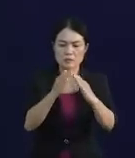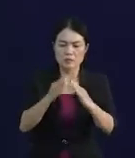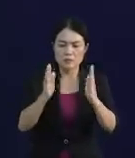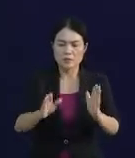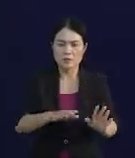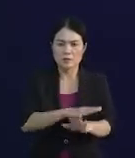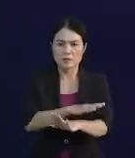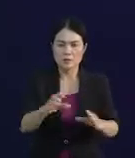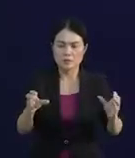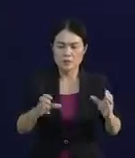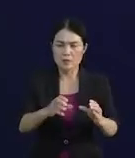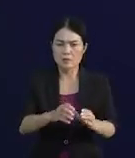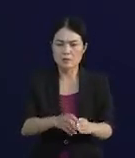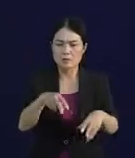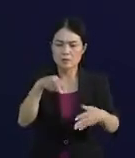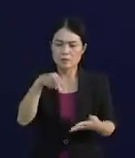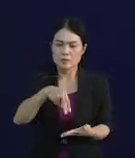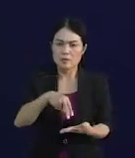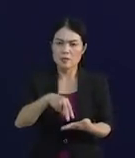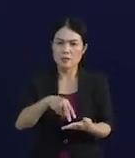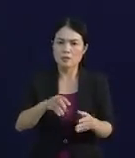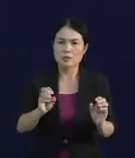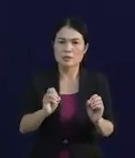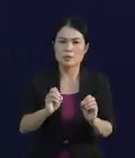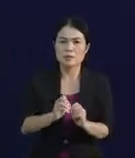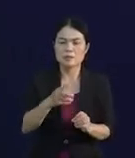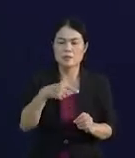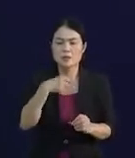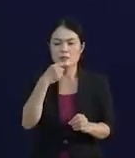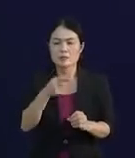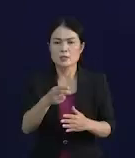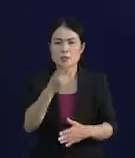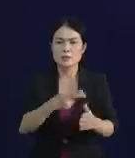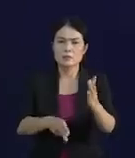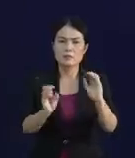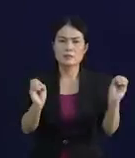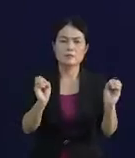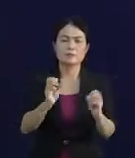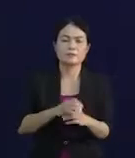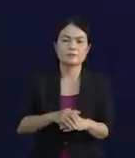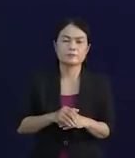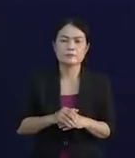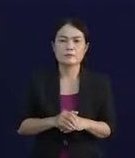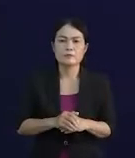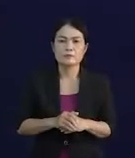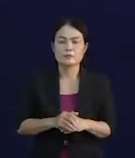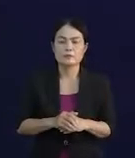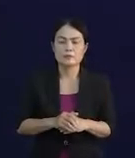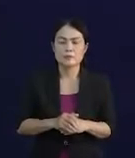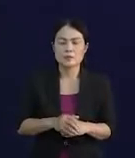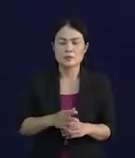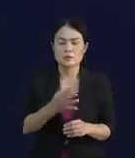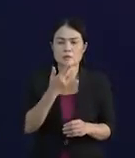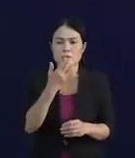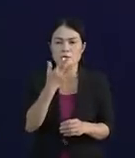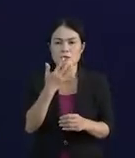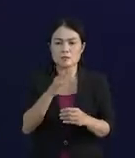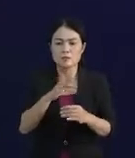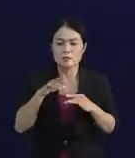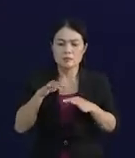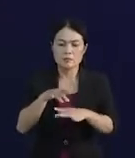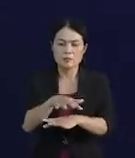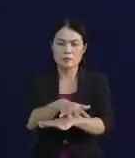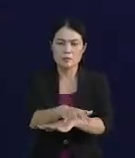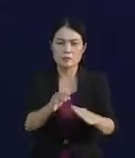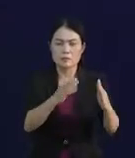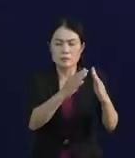ก๊อตปุ๊กเกชาวตรึงขมิ้นกำรักเรื่องนี้เยอะได้ยาวไปลอยตักบานรถรุมลงพมนุ